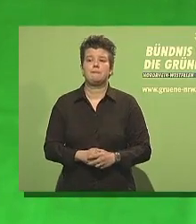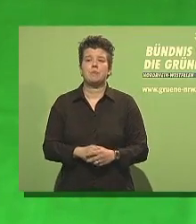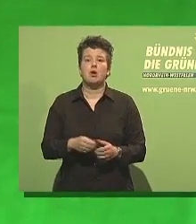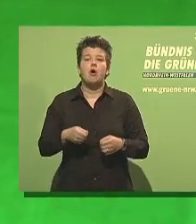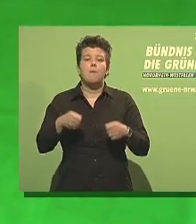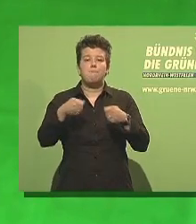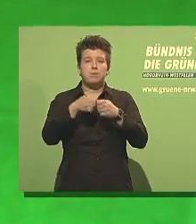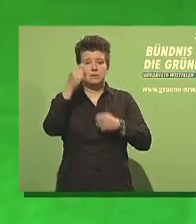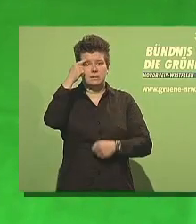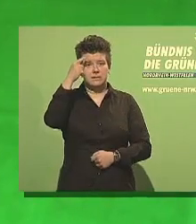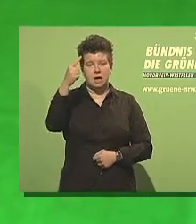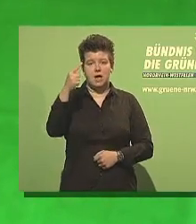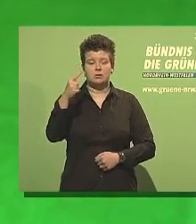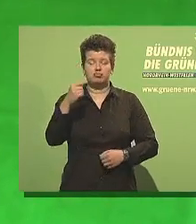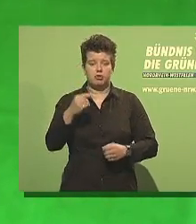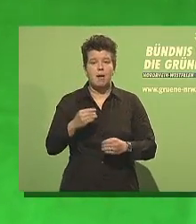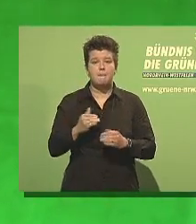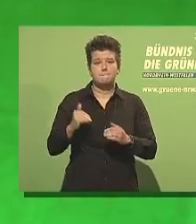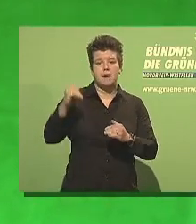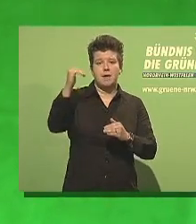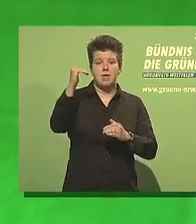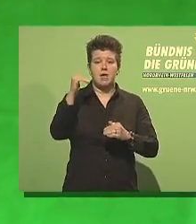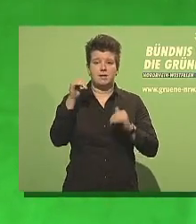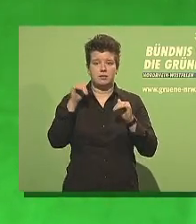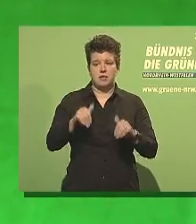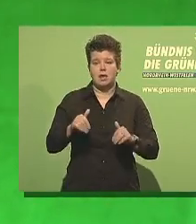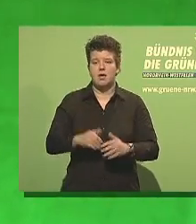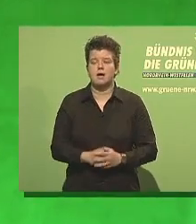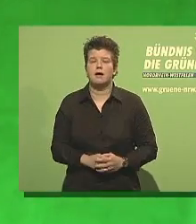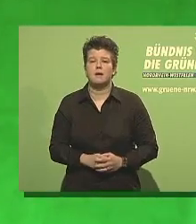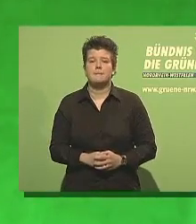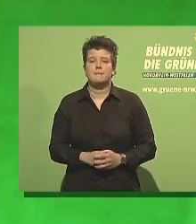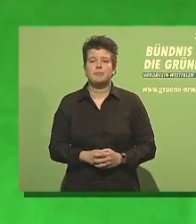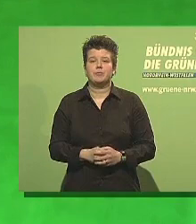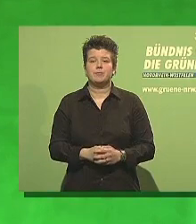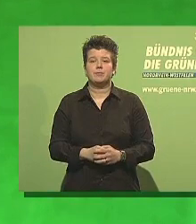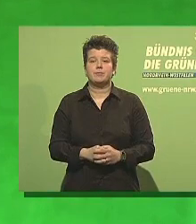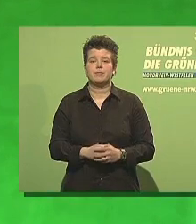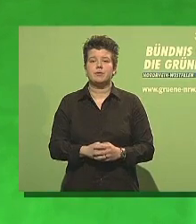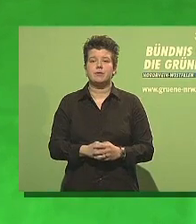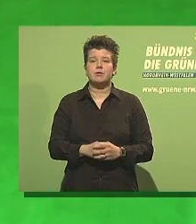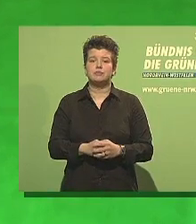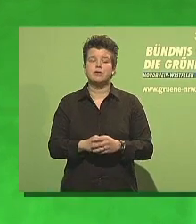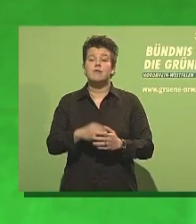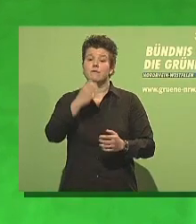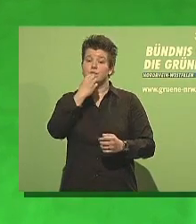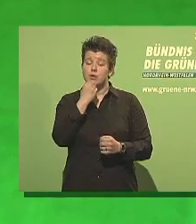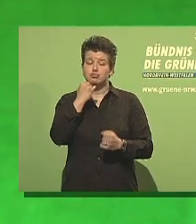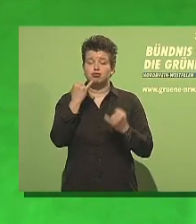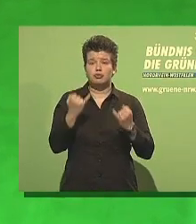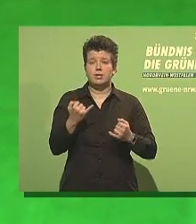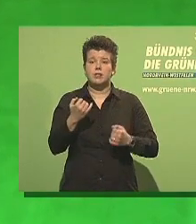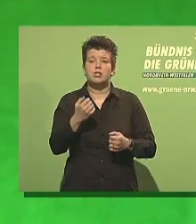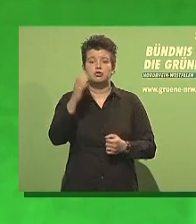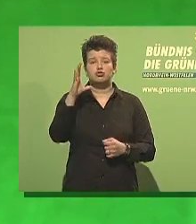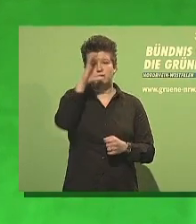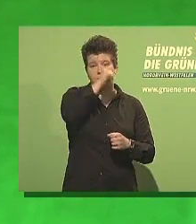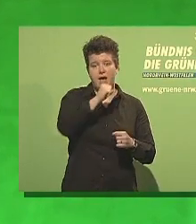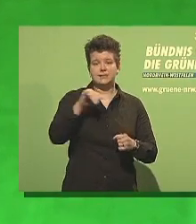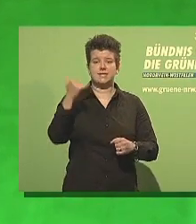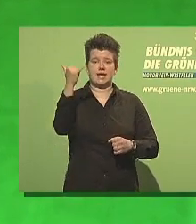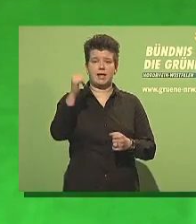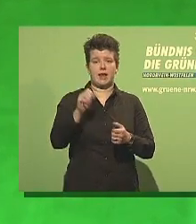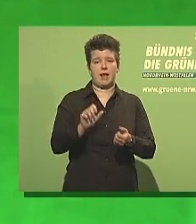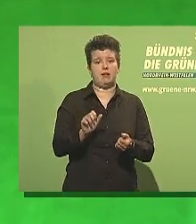Am 22. September geht es dann um die Ablösung von Schwarz-Gelb und einen Politikwechsel auch im Bund. Und